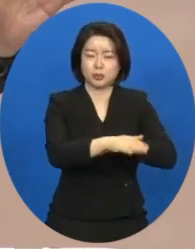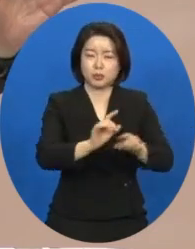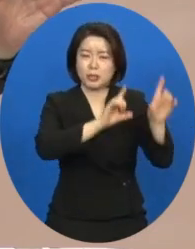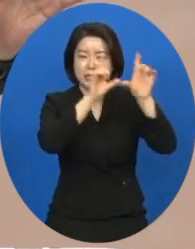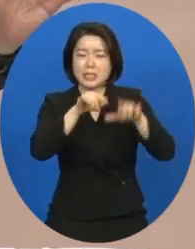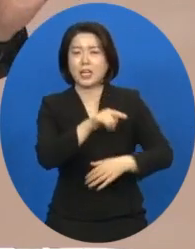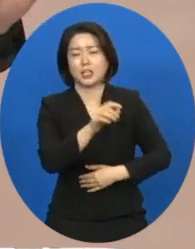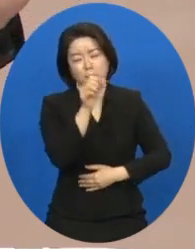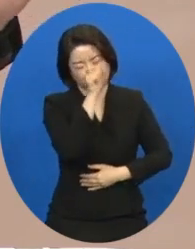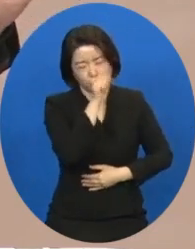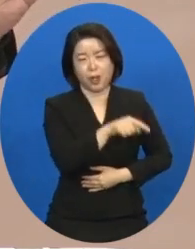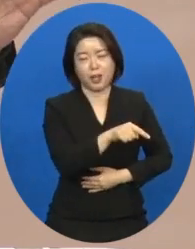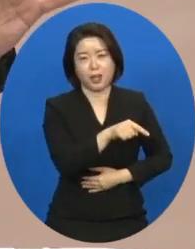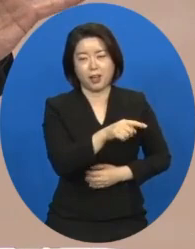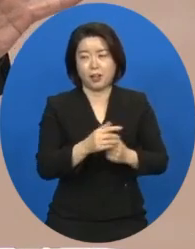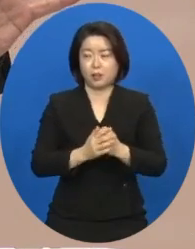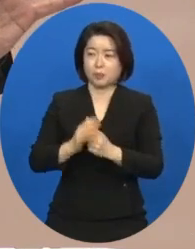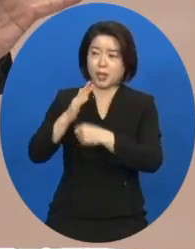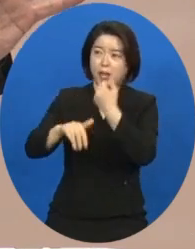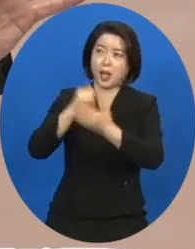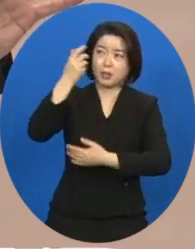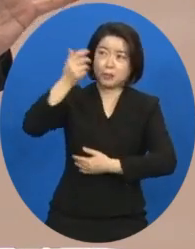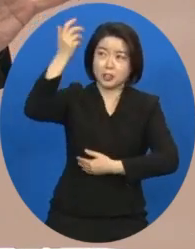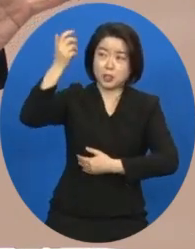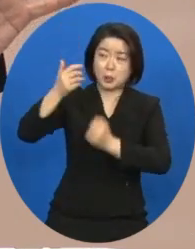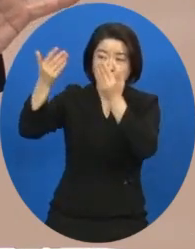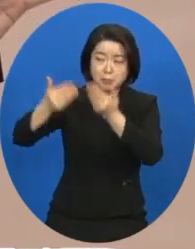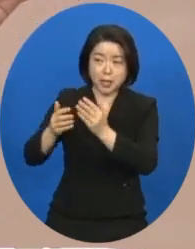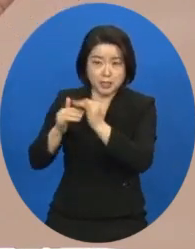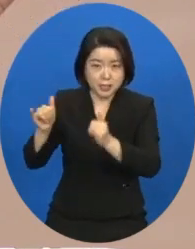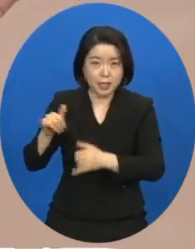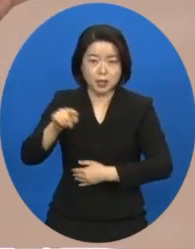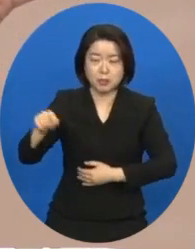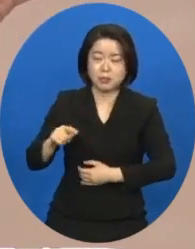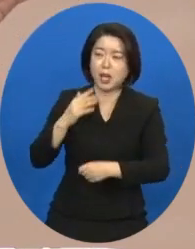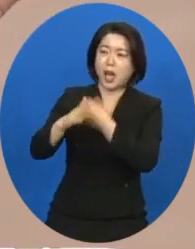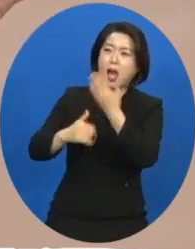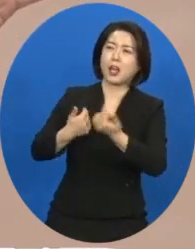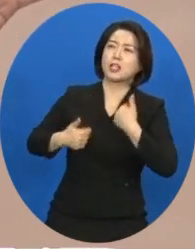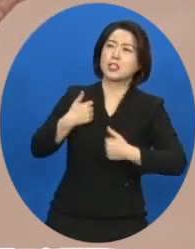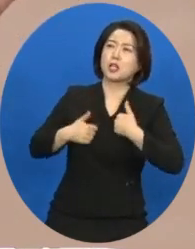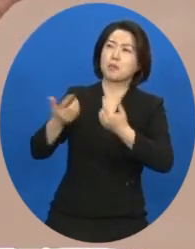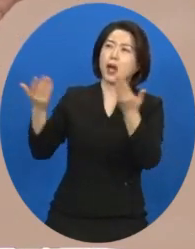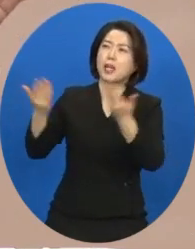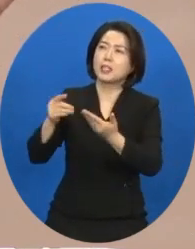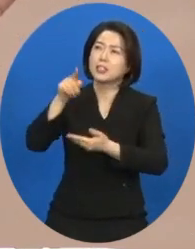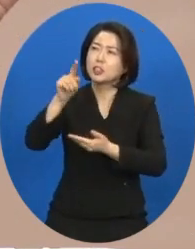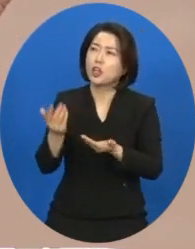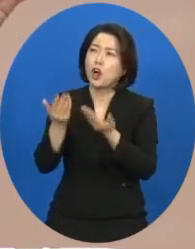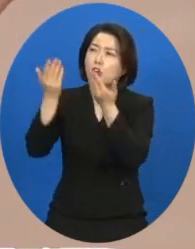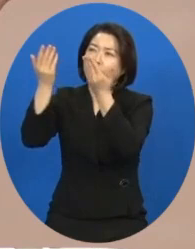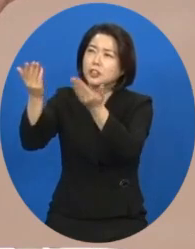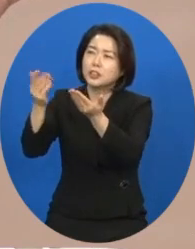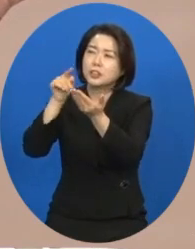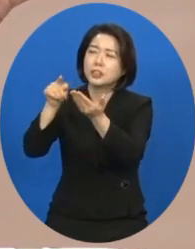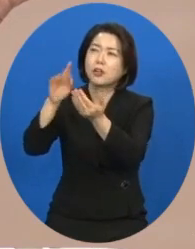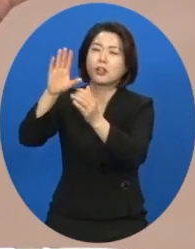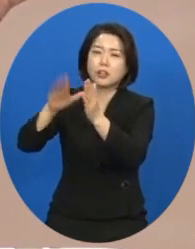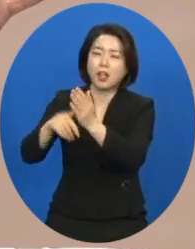좋고 하나님의 성령을 받은 사람은 하나님이 기뻐하시는 일을 하면서 은혜를 받는